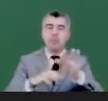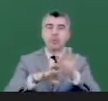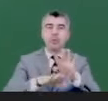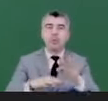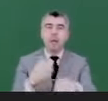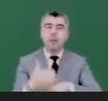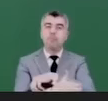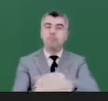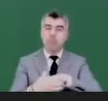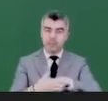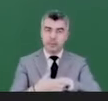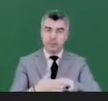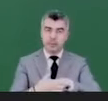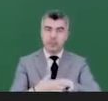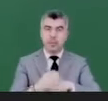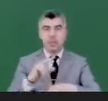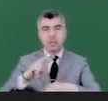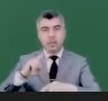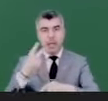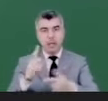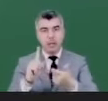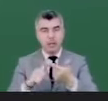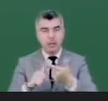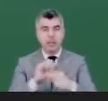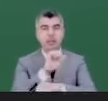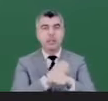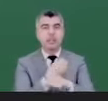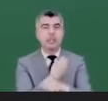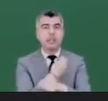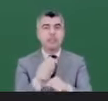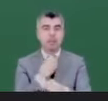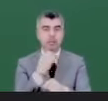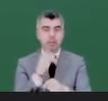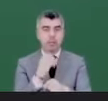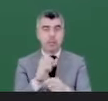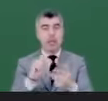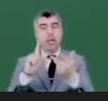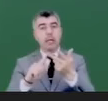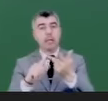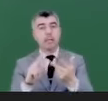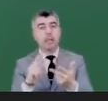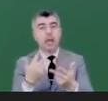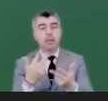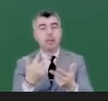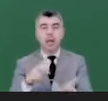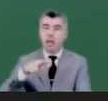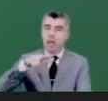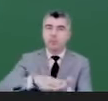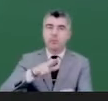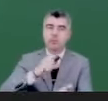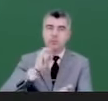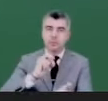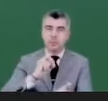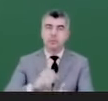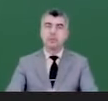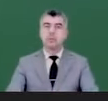المعوزه قبل منه التغطيه الصحيه ثم مشينا في مستوى ي نحو اقرار